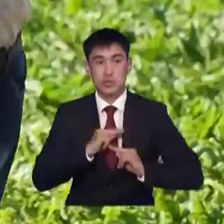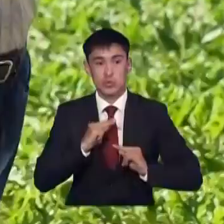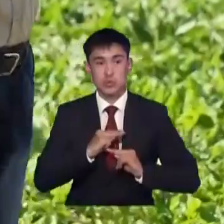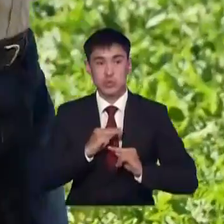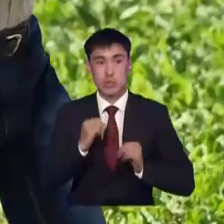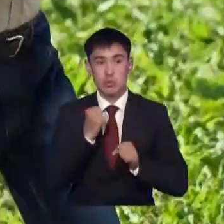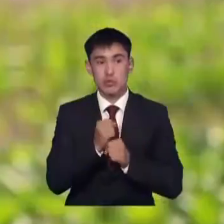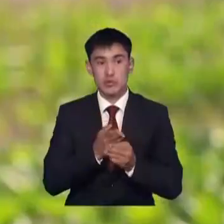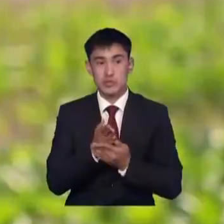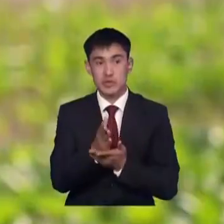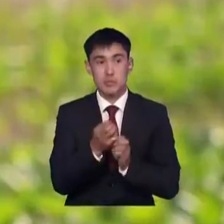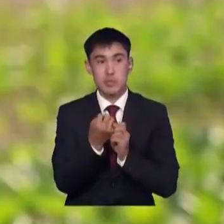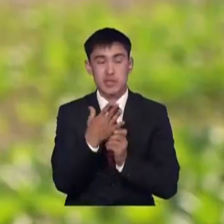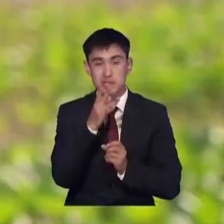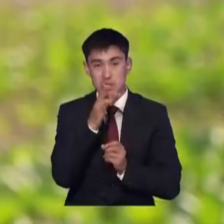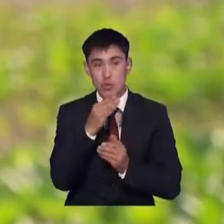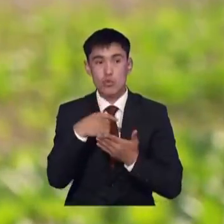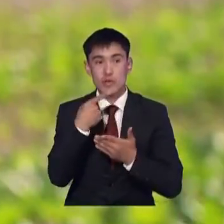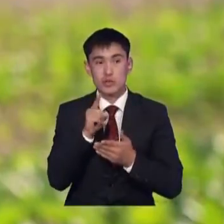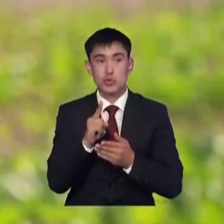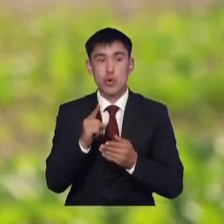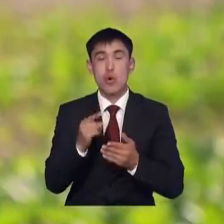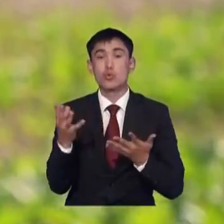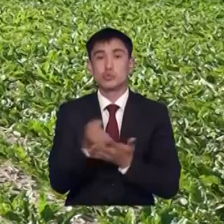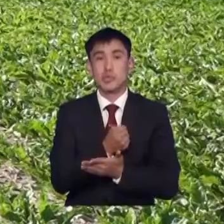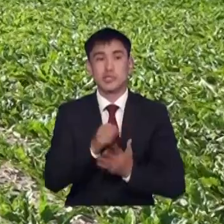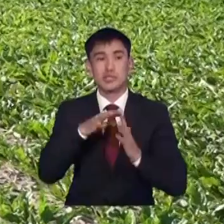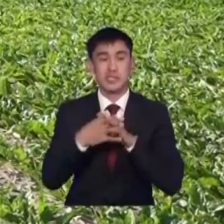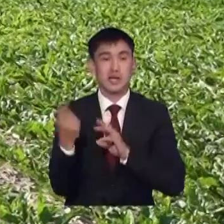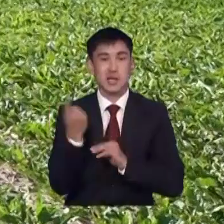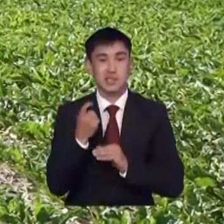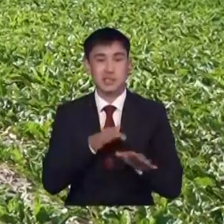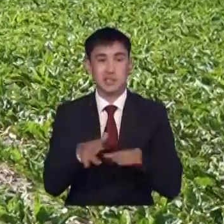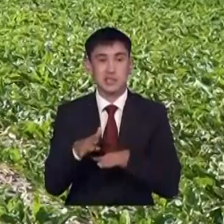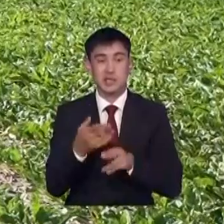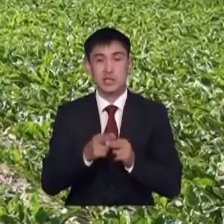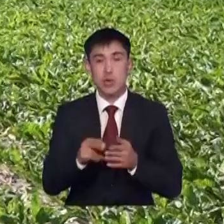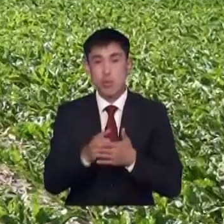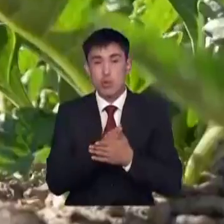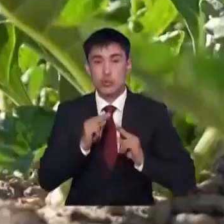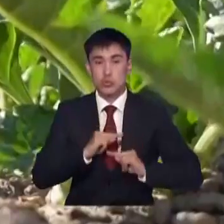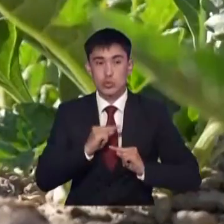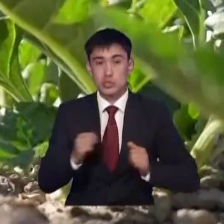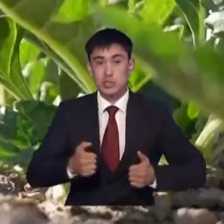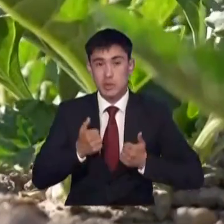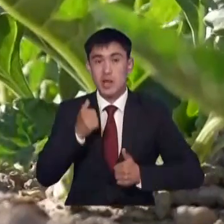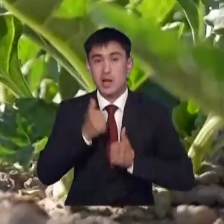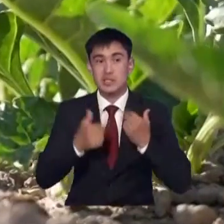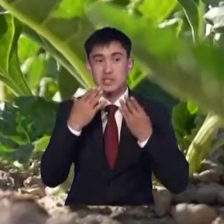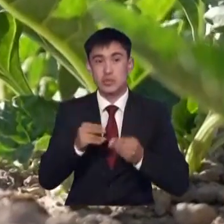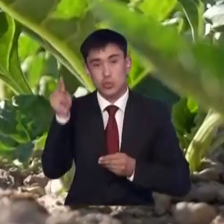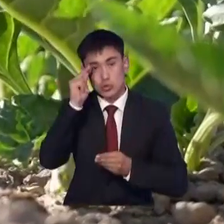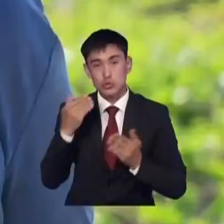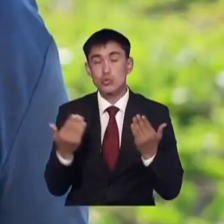работающий в этой сфере почти 15 лет Он утверждает что ключ к успешной сельскохозяйственной деятельности это упорный труд и стремление каждый день учиться